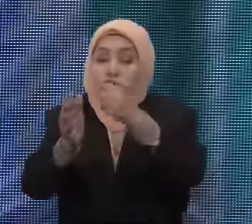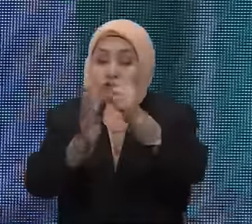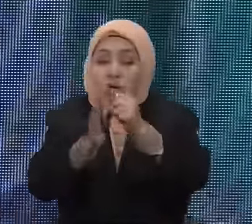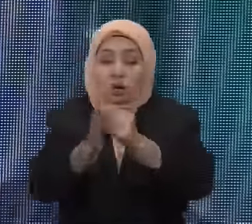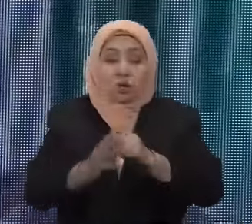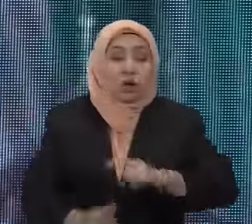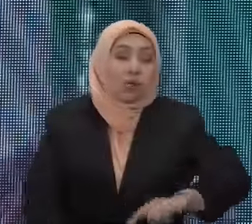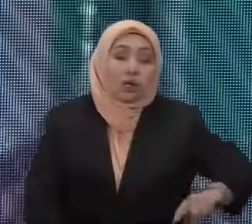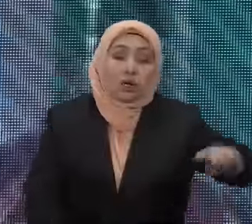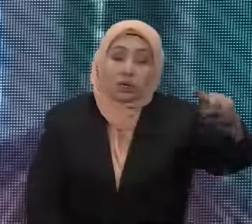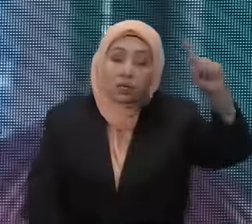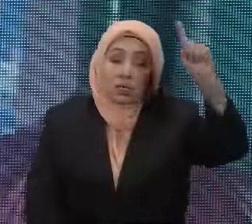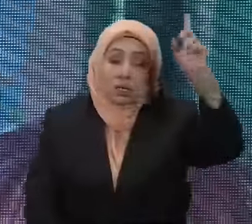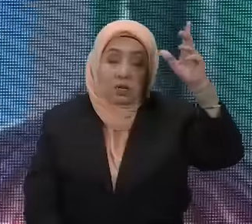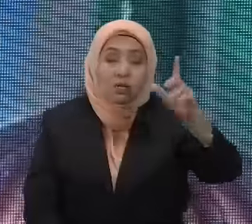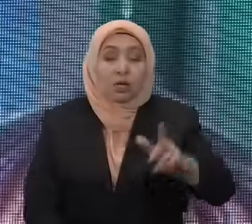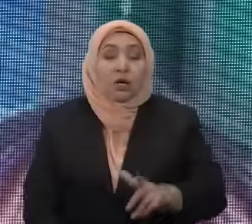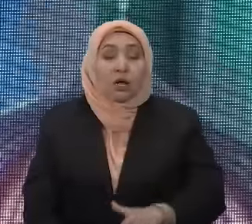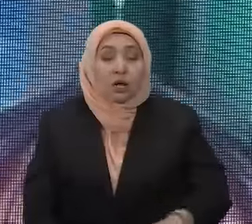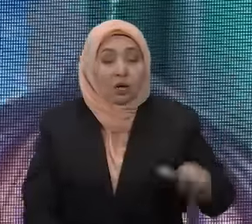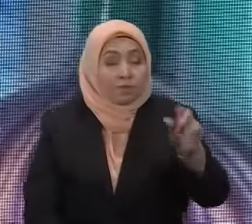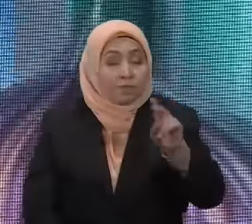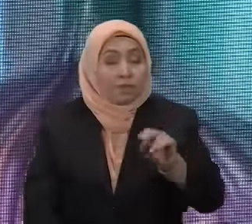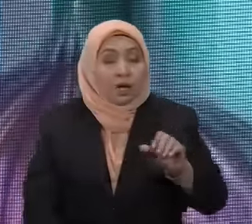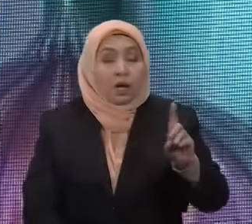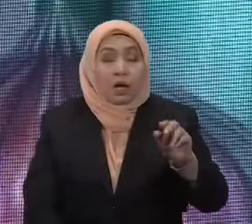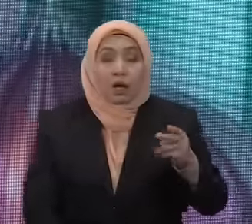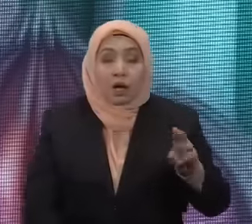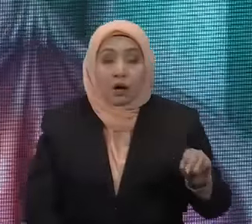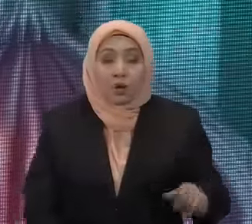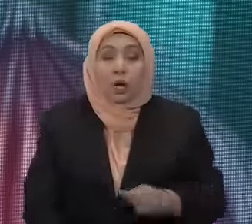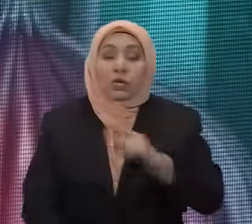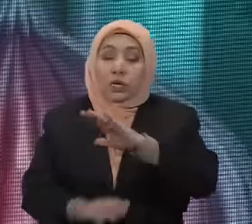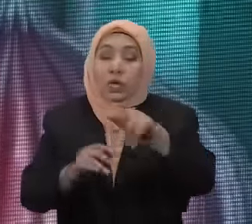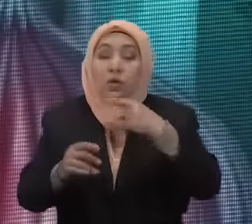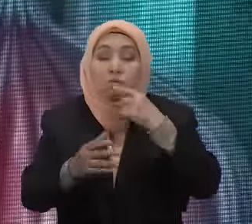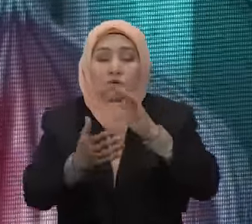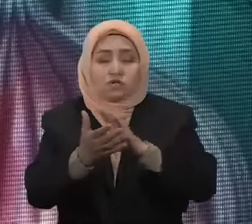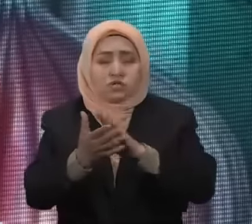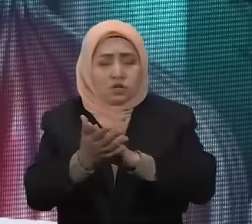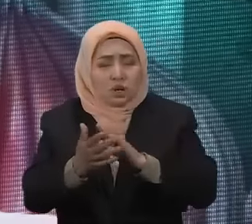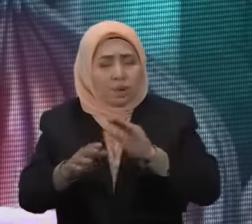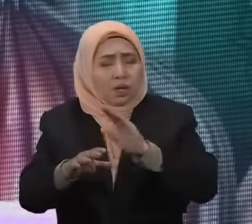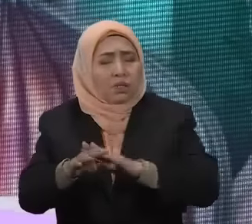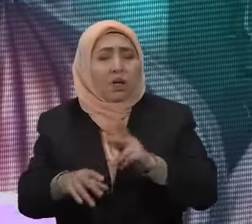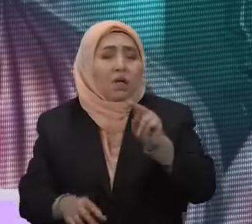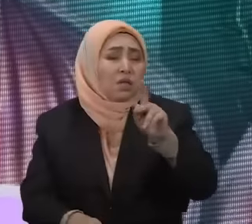syarika laka labbaik, innal hamda wan